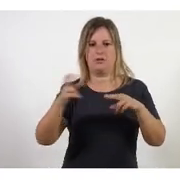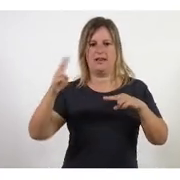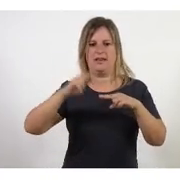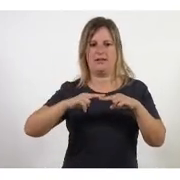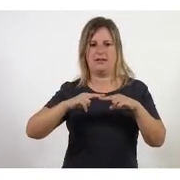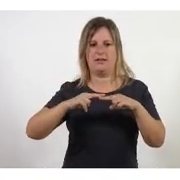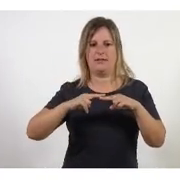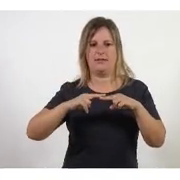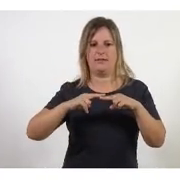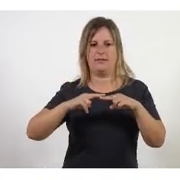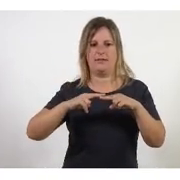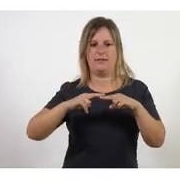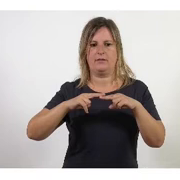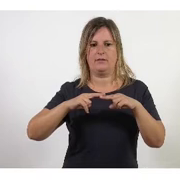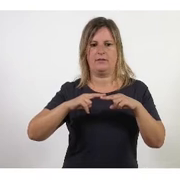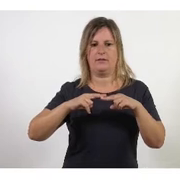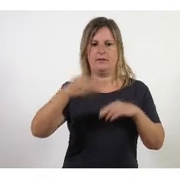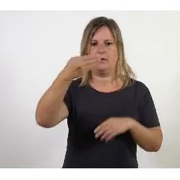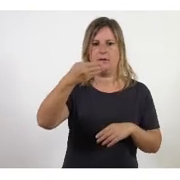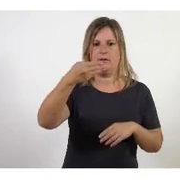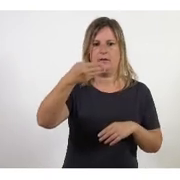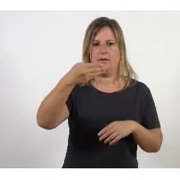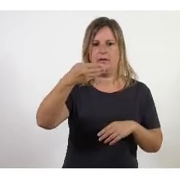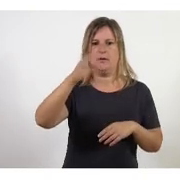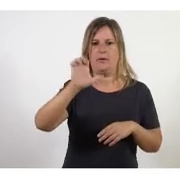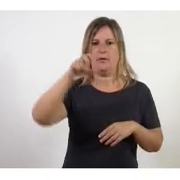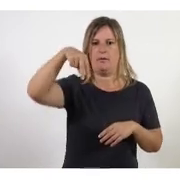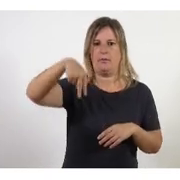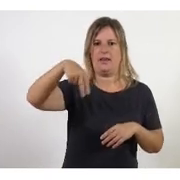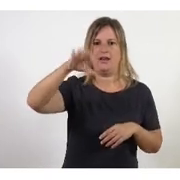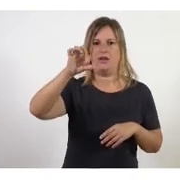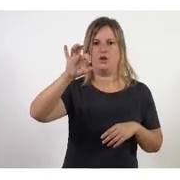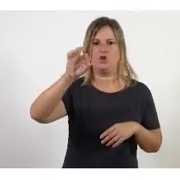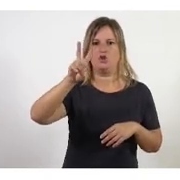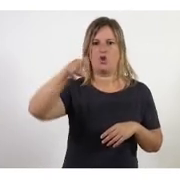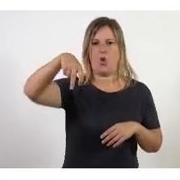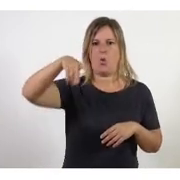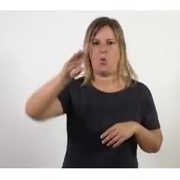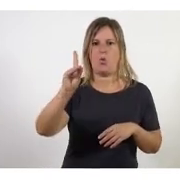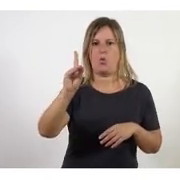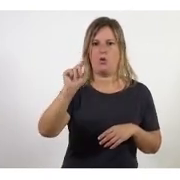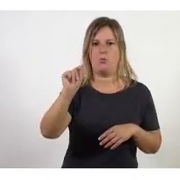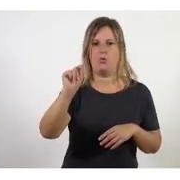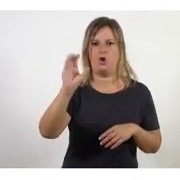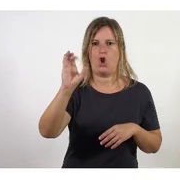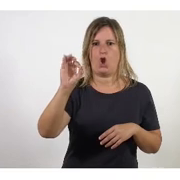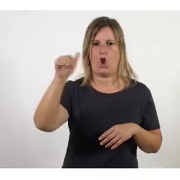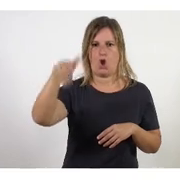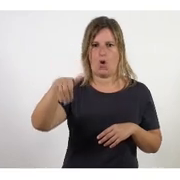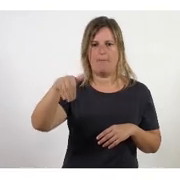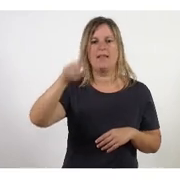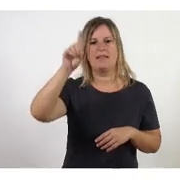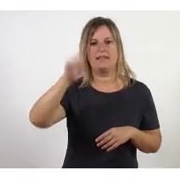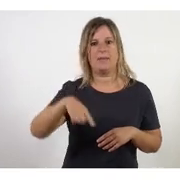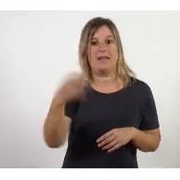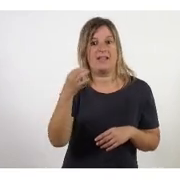és Bensound, Ben de Ben, B-E-N, sound.com. També és un altre lloc, és un